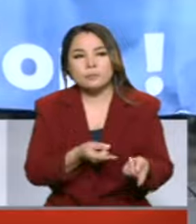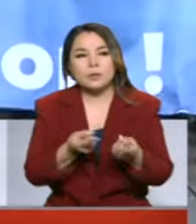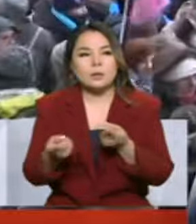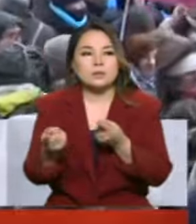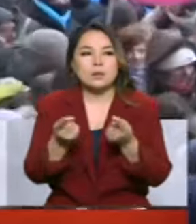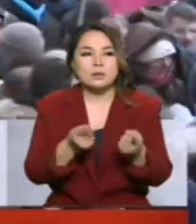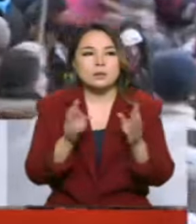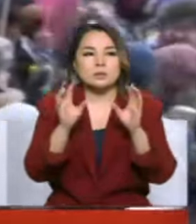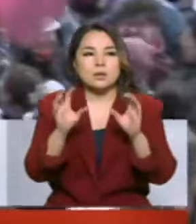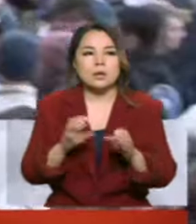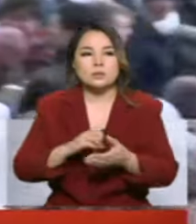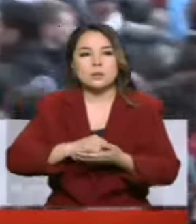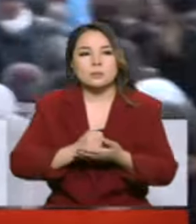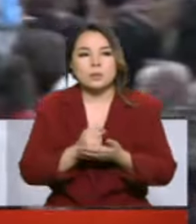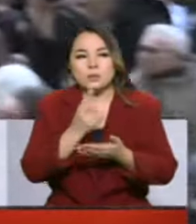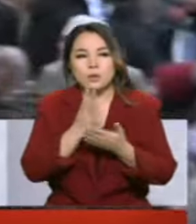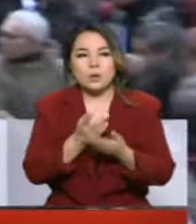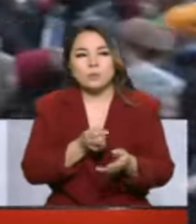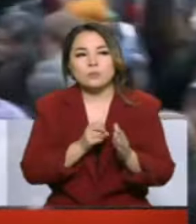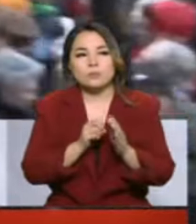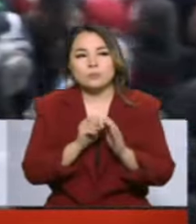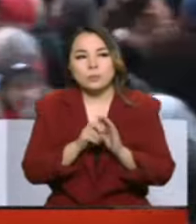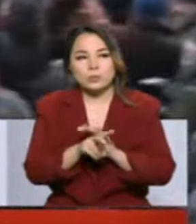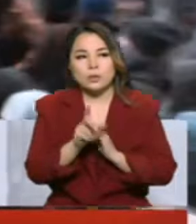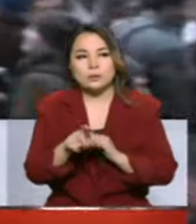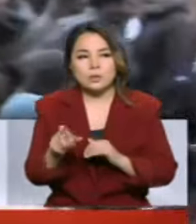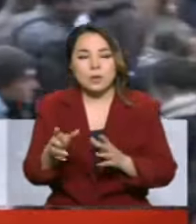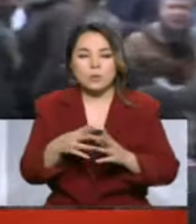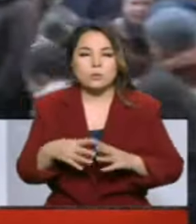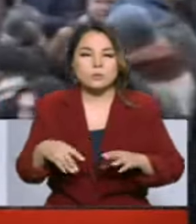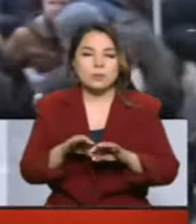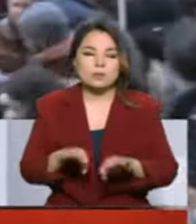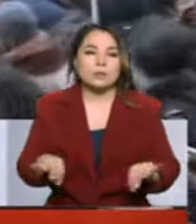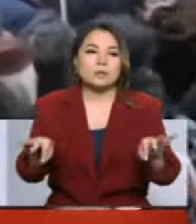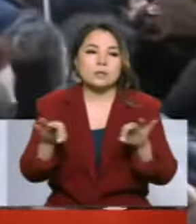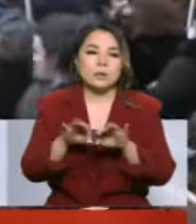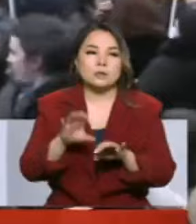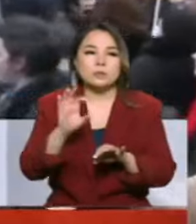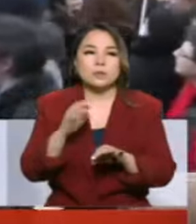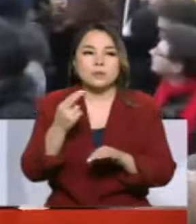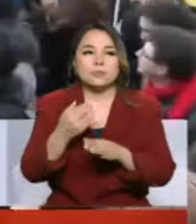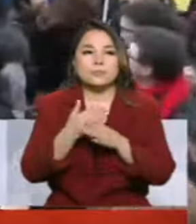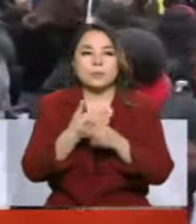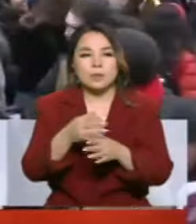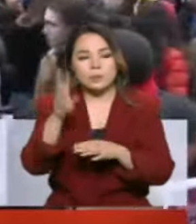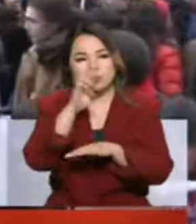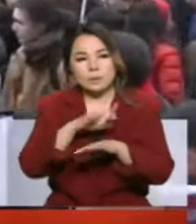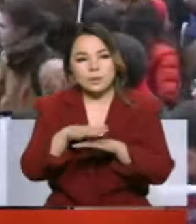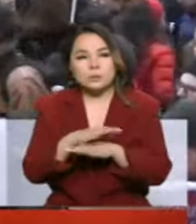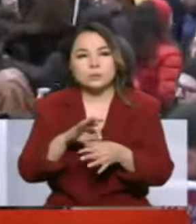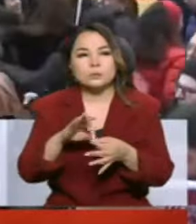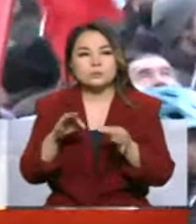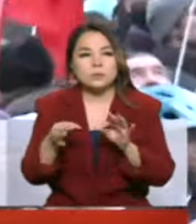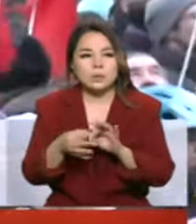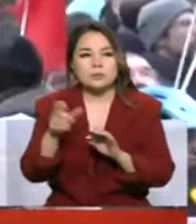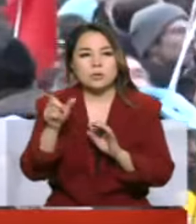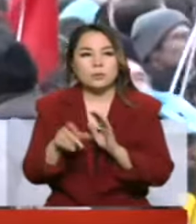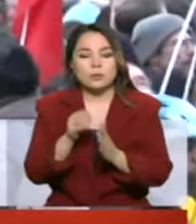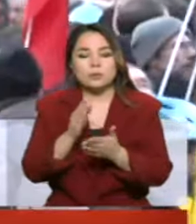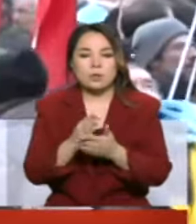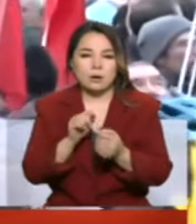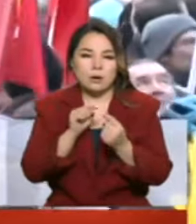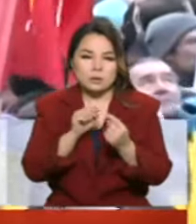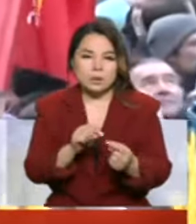заңды бекіткен болатын. Босқындардың отбасымен қосылуын, мемлекеттен әлеуметтік көмек алуын қиындататын заңға бірқатар депутат қарсы